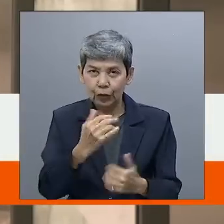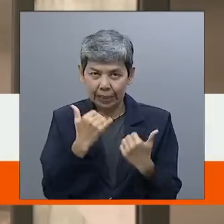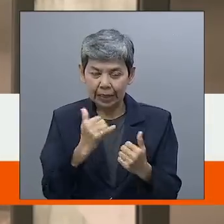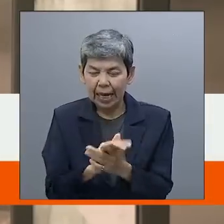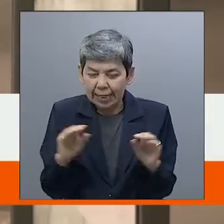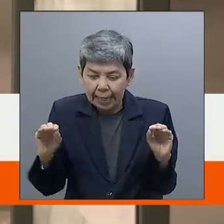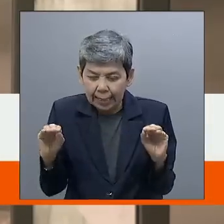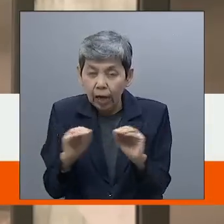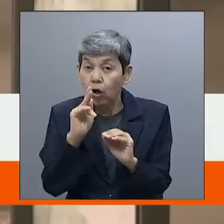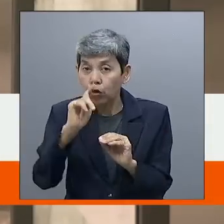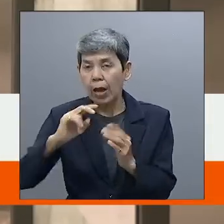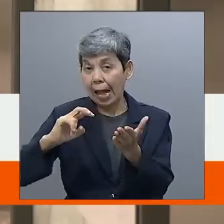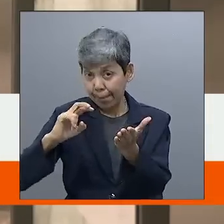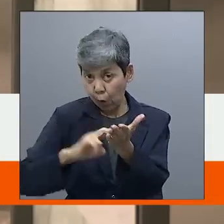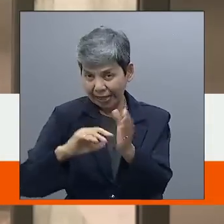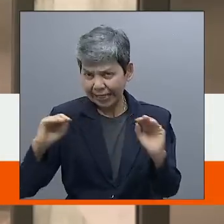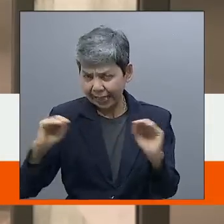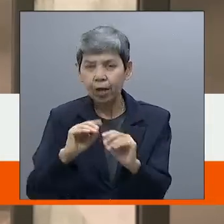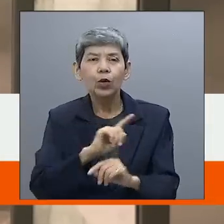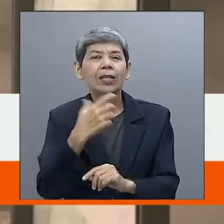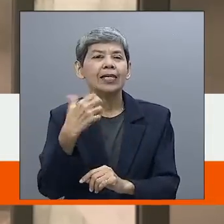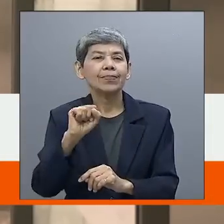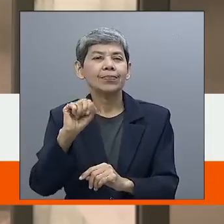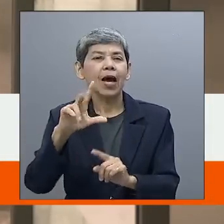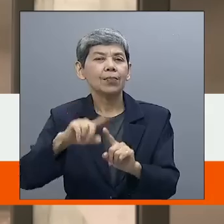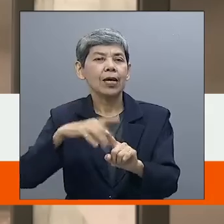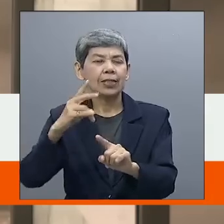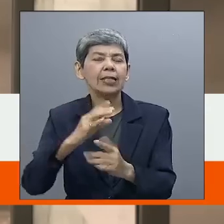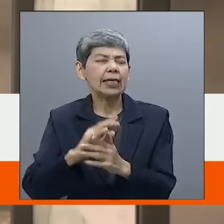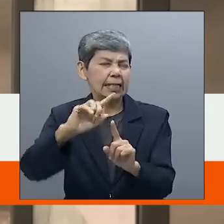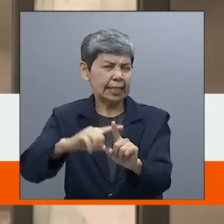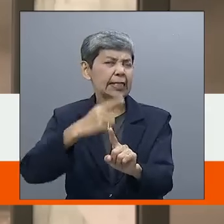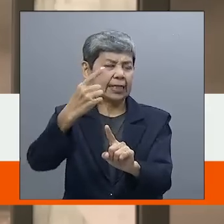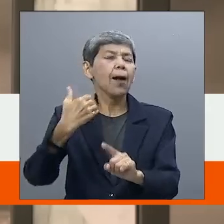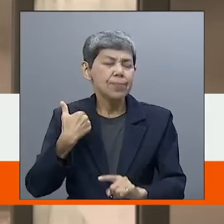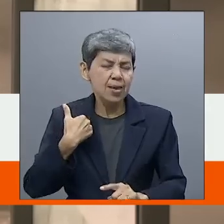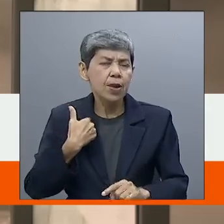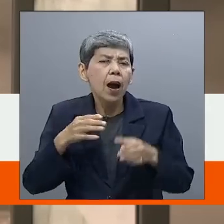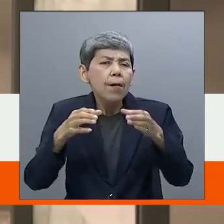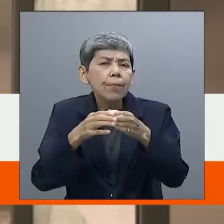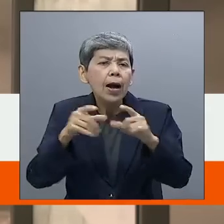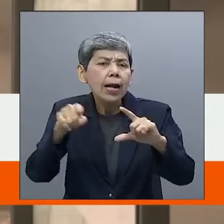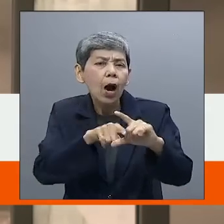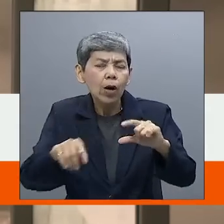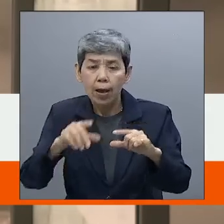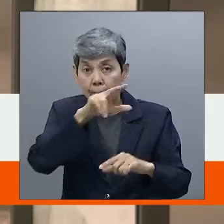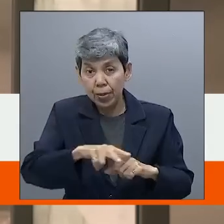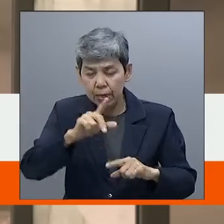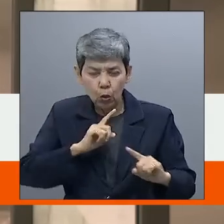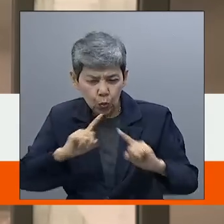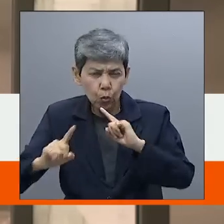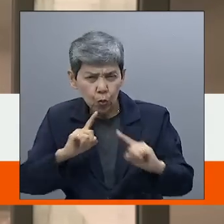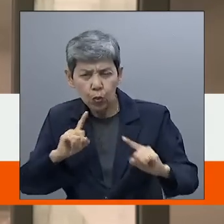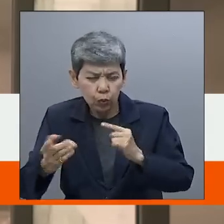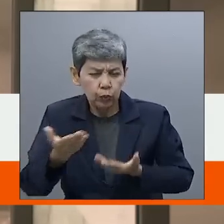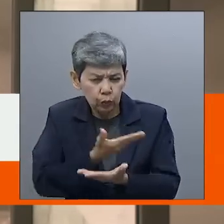าที่กกต.จะรับรองส.ส.วันที่13กรกฎาคมค่ะเดือนกว่าค่ะยังมีเวลาที่พรรคก้าวไกลแล้วก็เพื่อไทยต้องถกแถลงแล้วก็